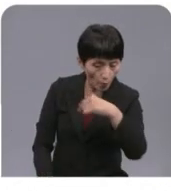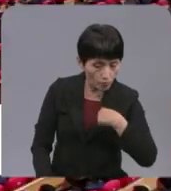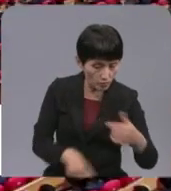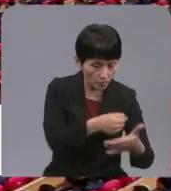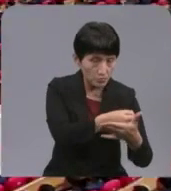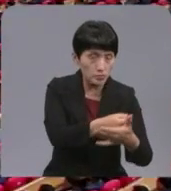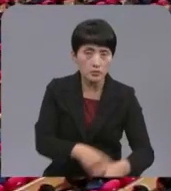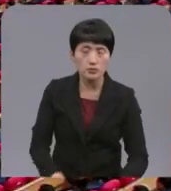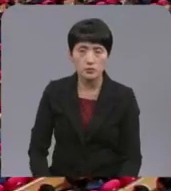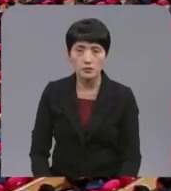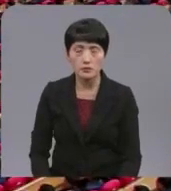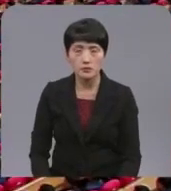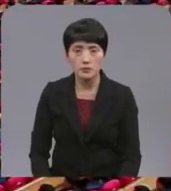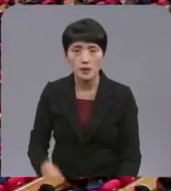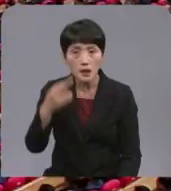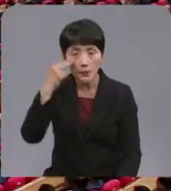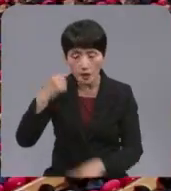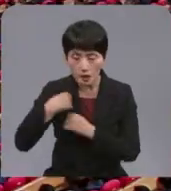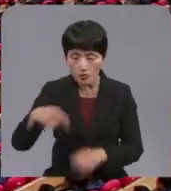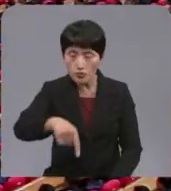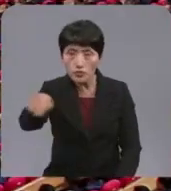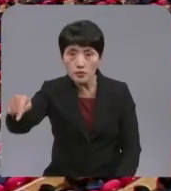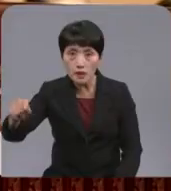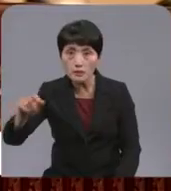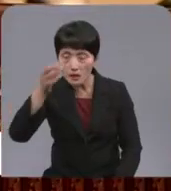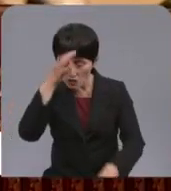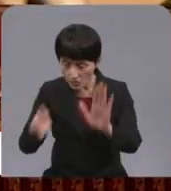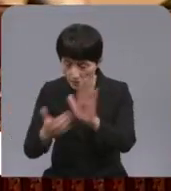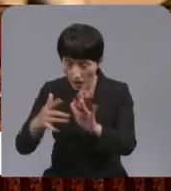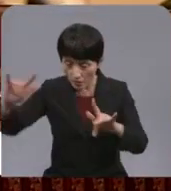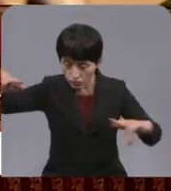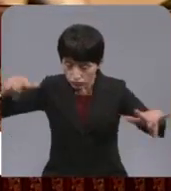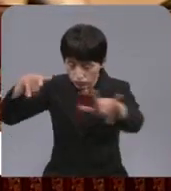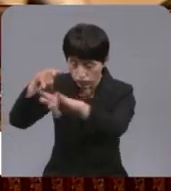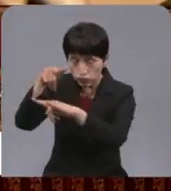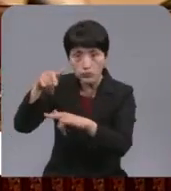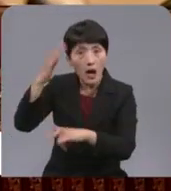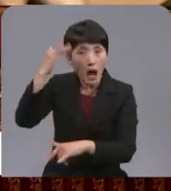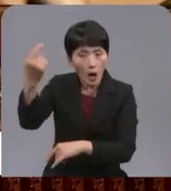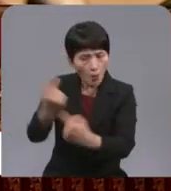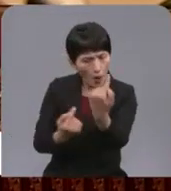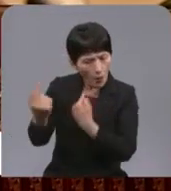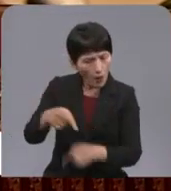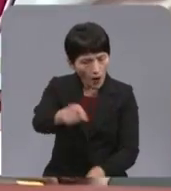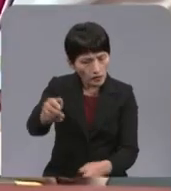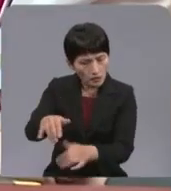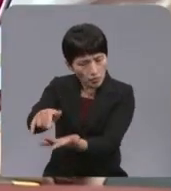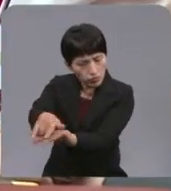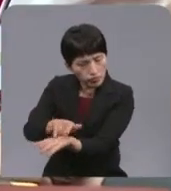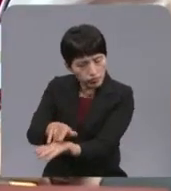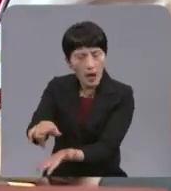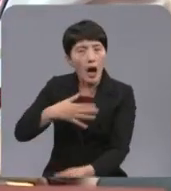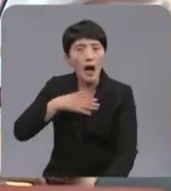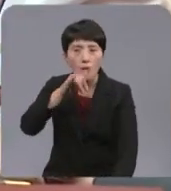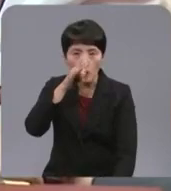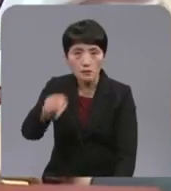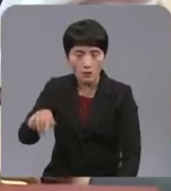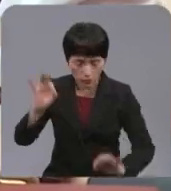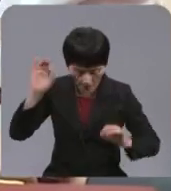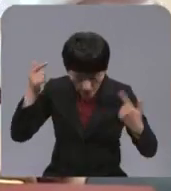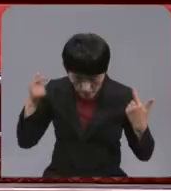указывается что ракетные пуски продемонстрировали решимости и готовности северокорейской армии